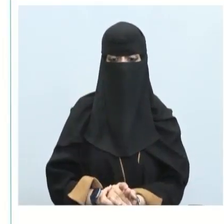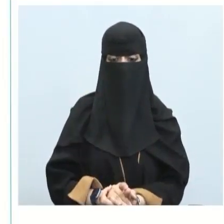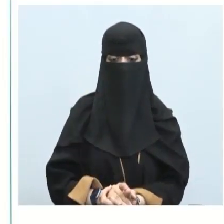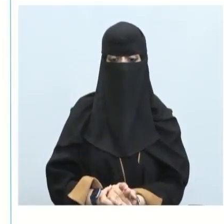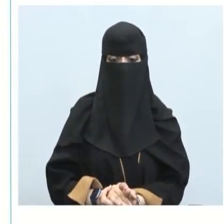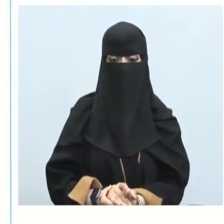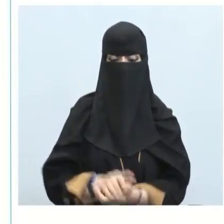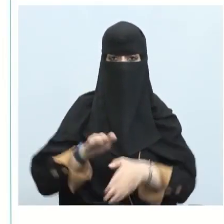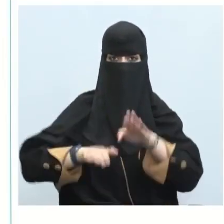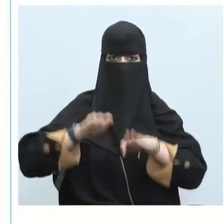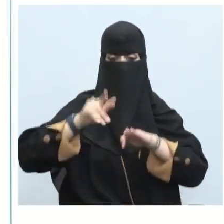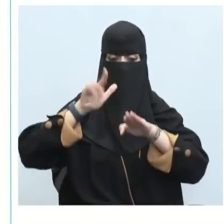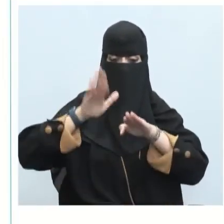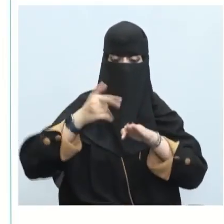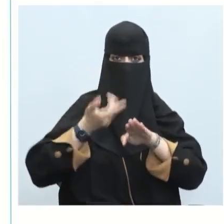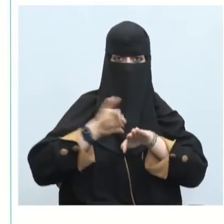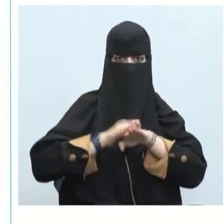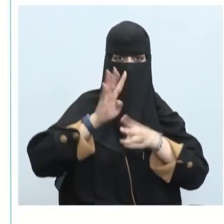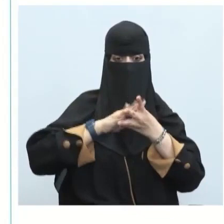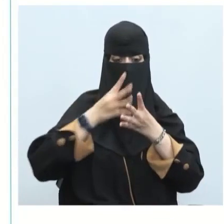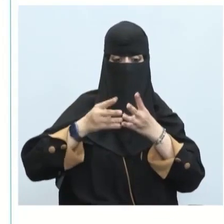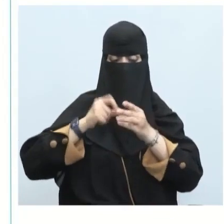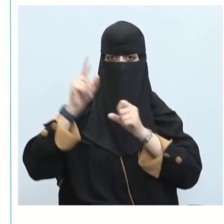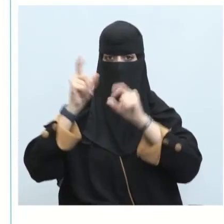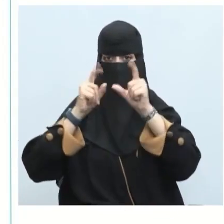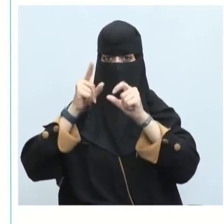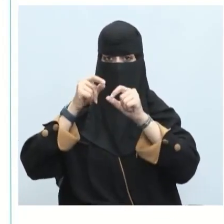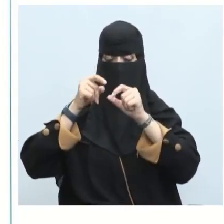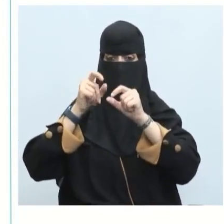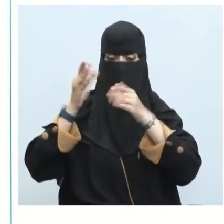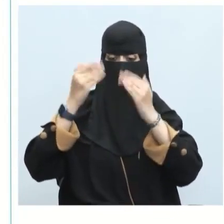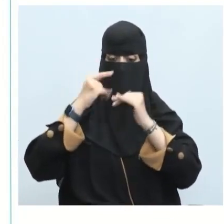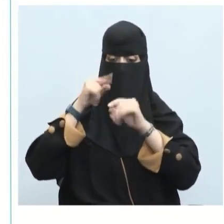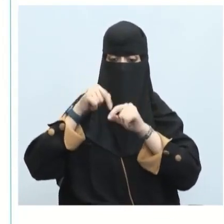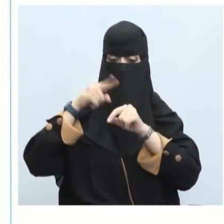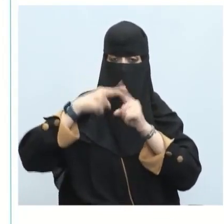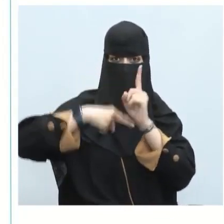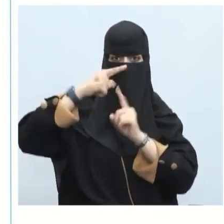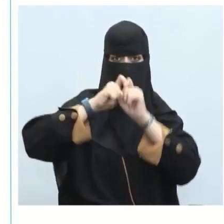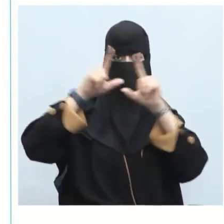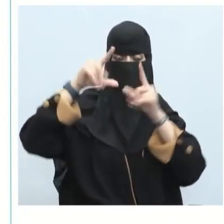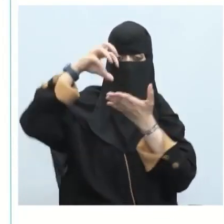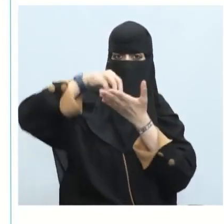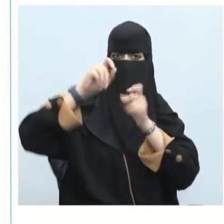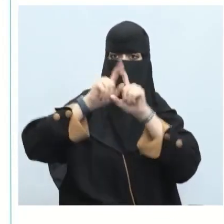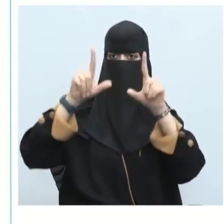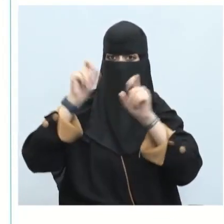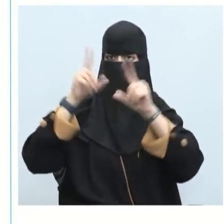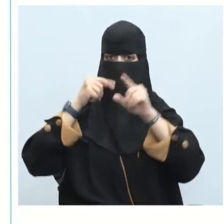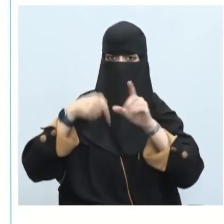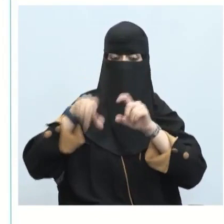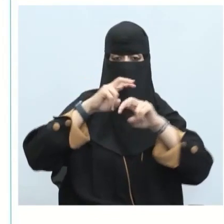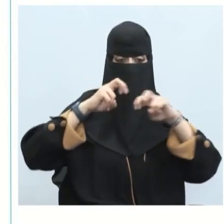الكترونيه يقاس التواجد على الشبكه العنكبوتيه بدرجه ظهور الموقع الالكتروني على